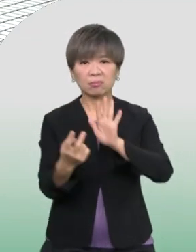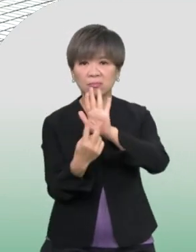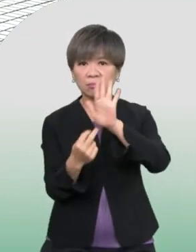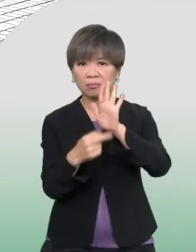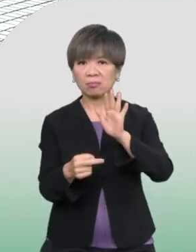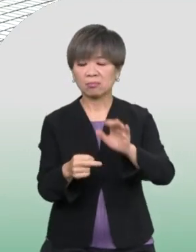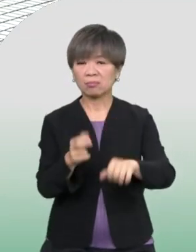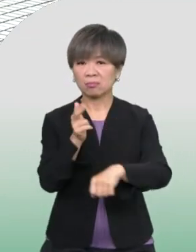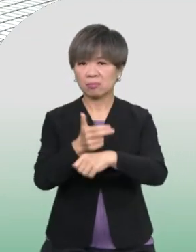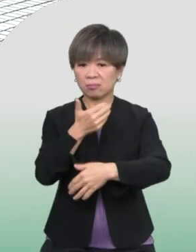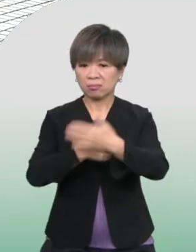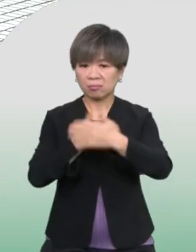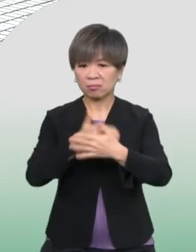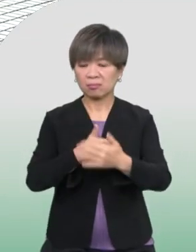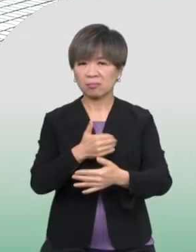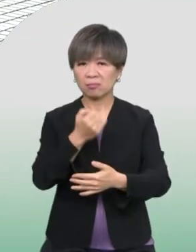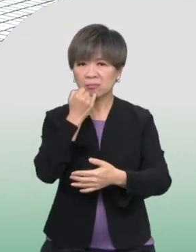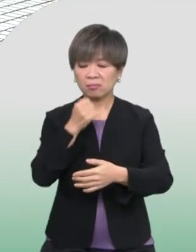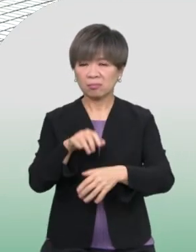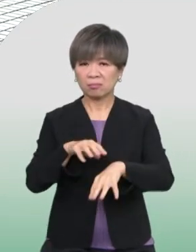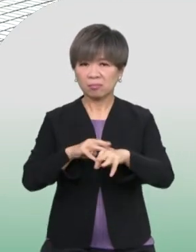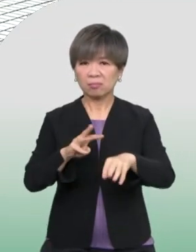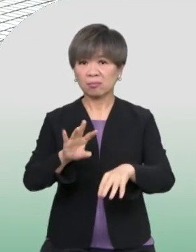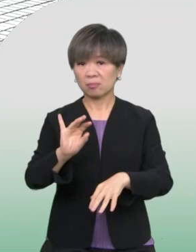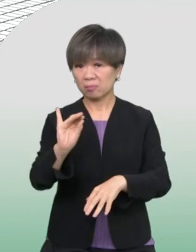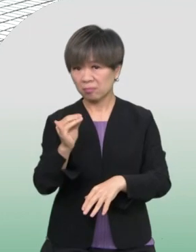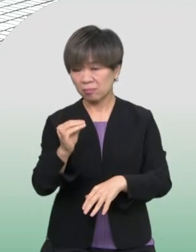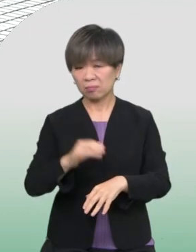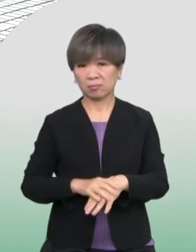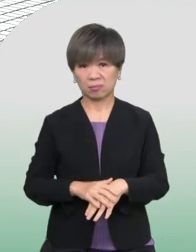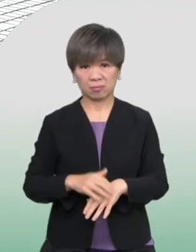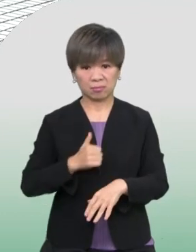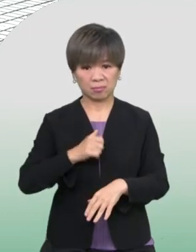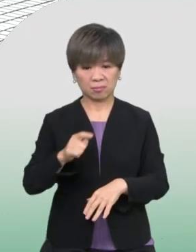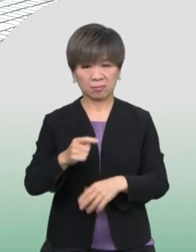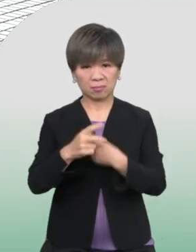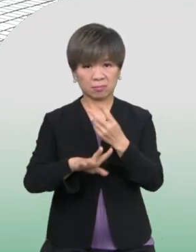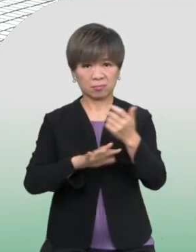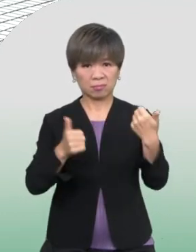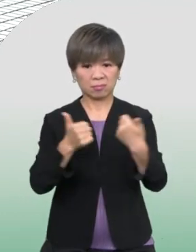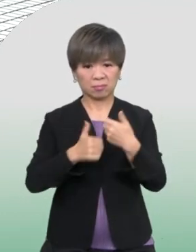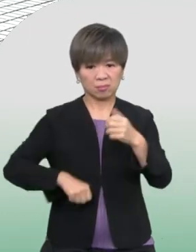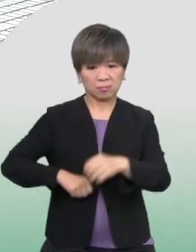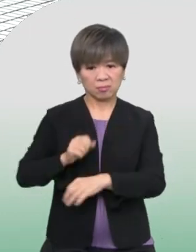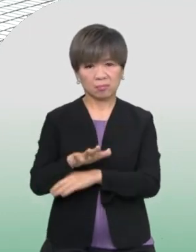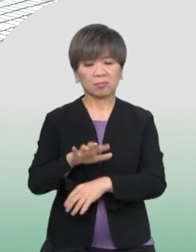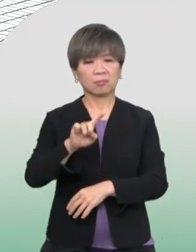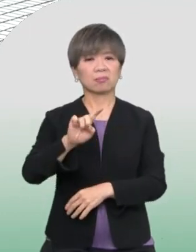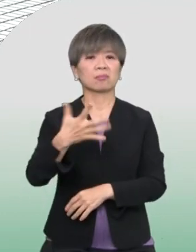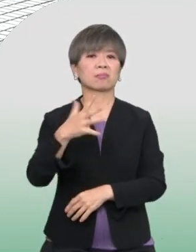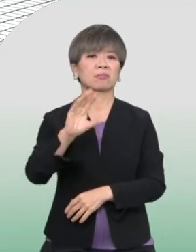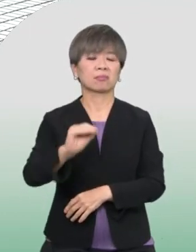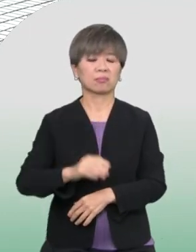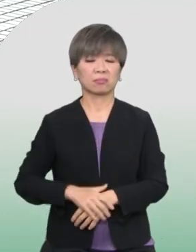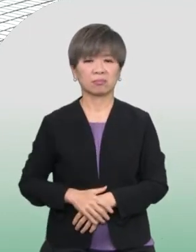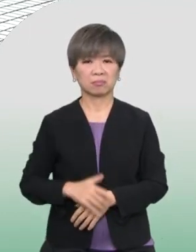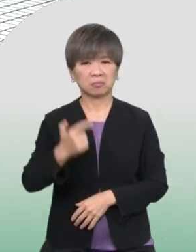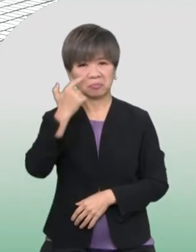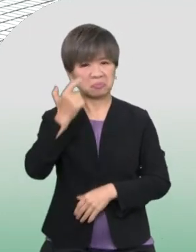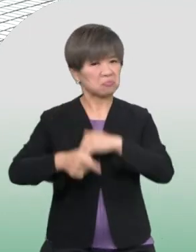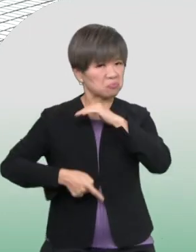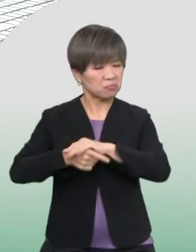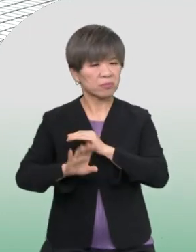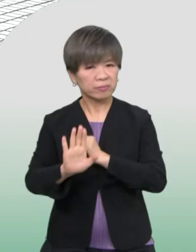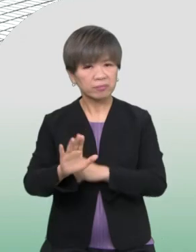出片最多抢做得出1000万元，不过一出片夏菲菲就出了1500万元，显明违法